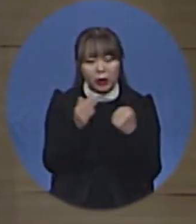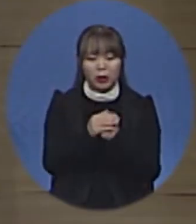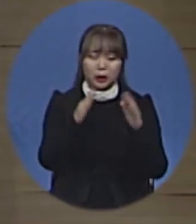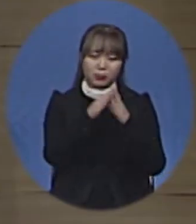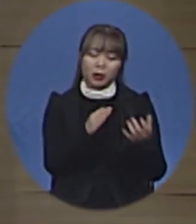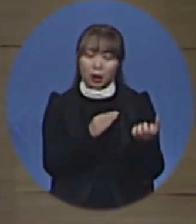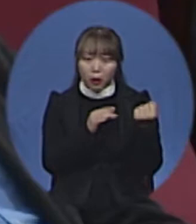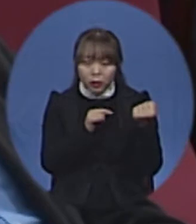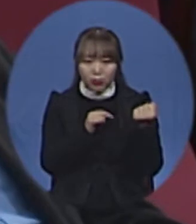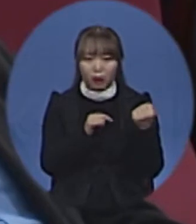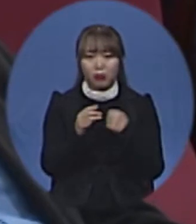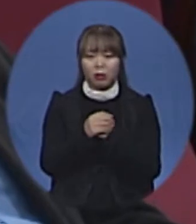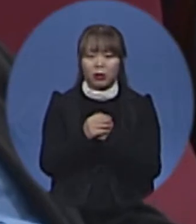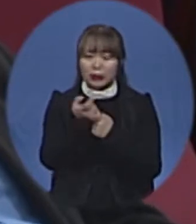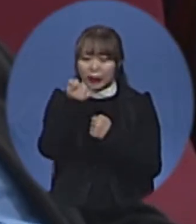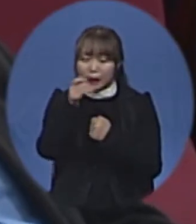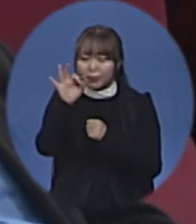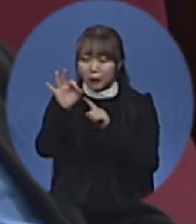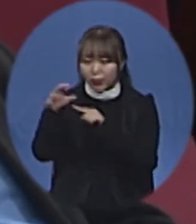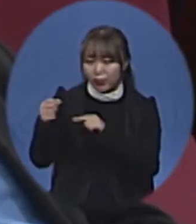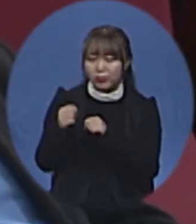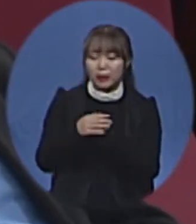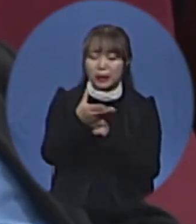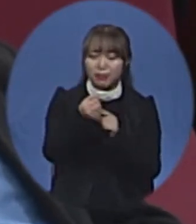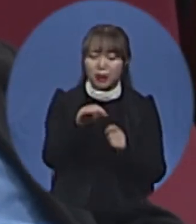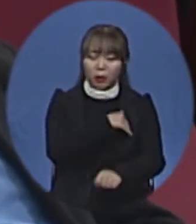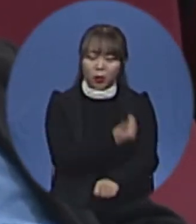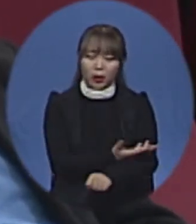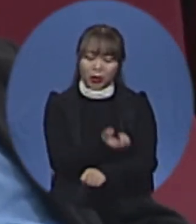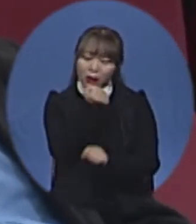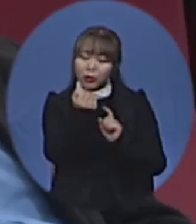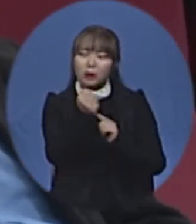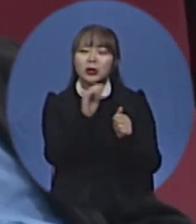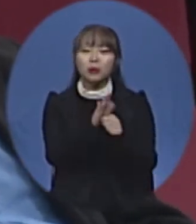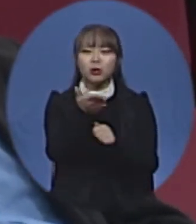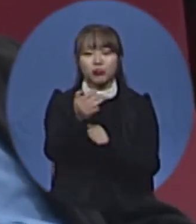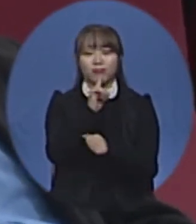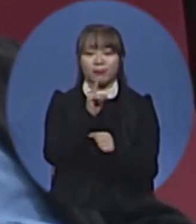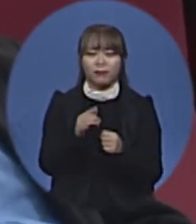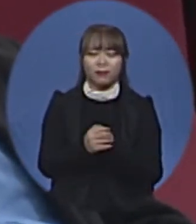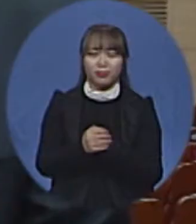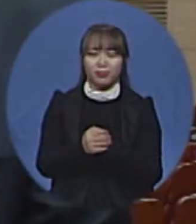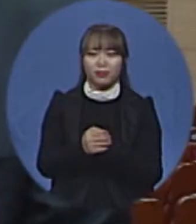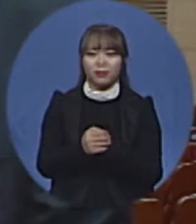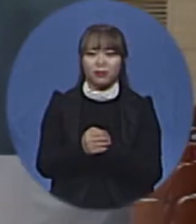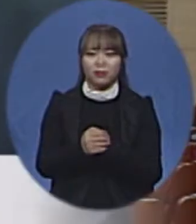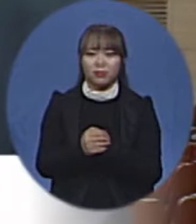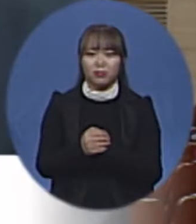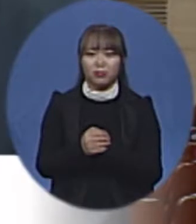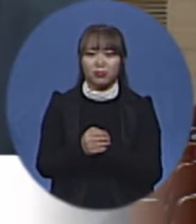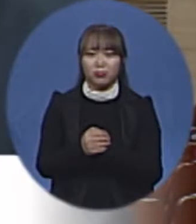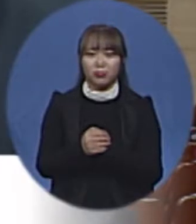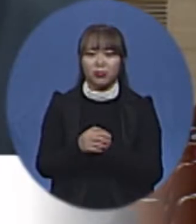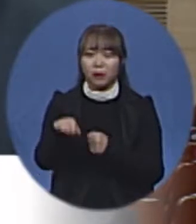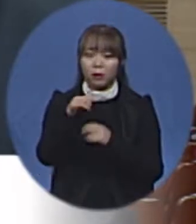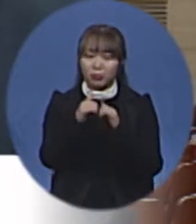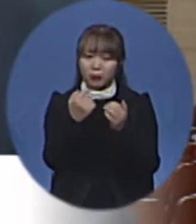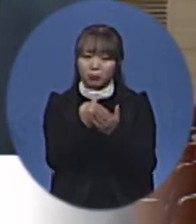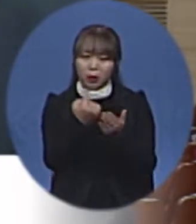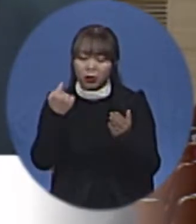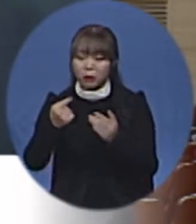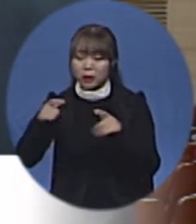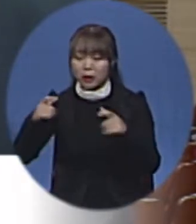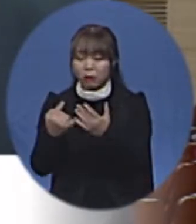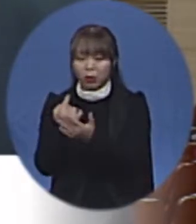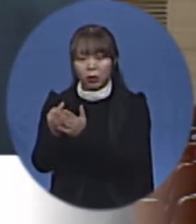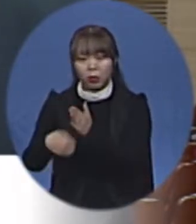주택을 소유하거나 적은 비용으로 본인이 임대권을 갖도록 지원하는 것입니다. 이분들이 나오려고 하면 거주라든가